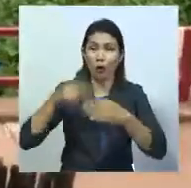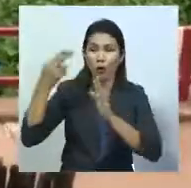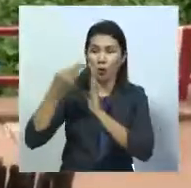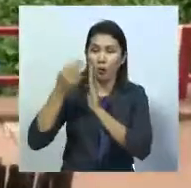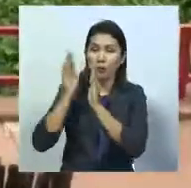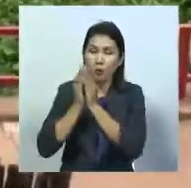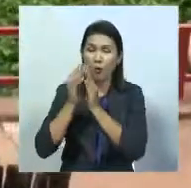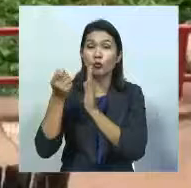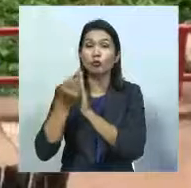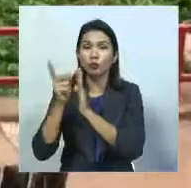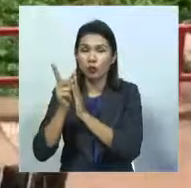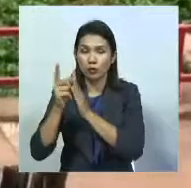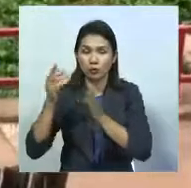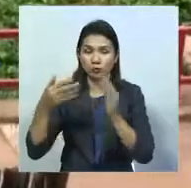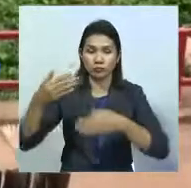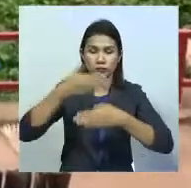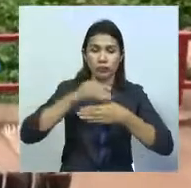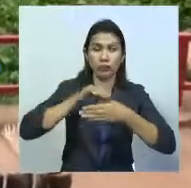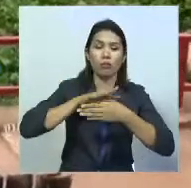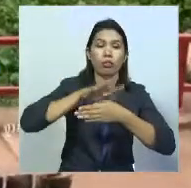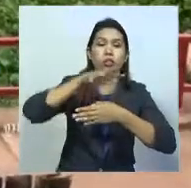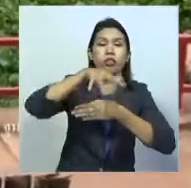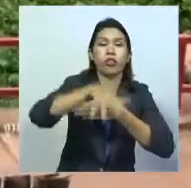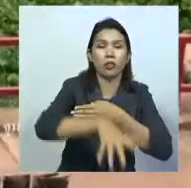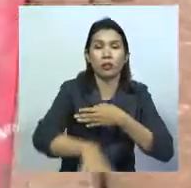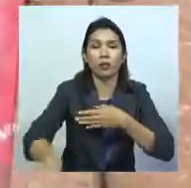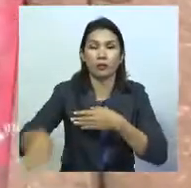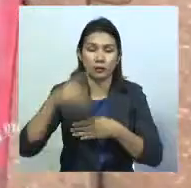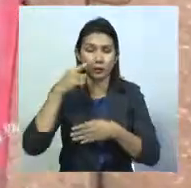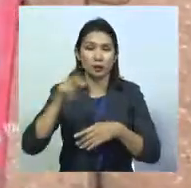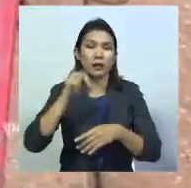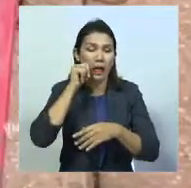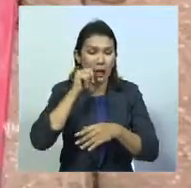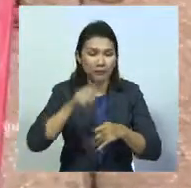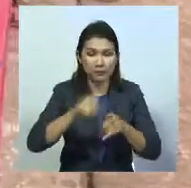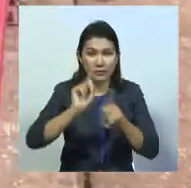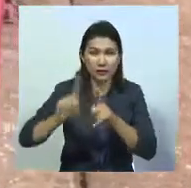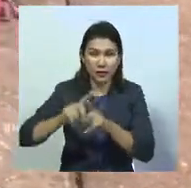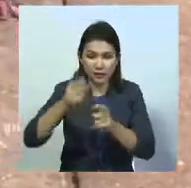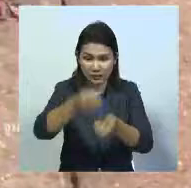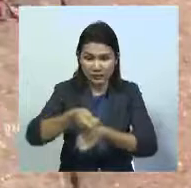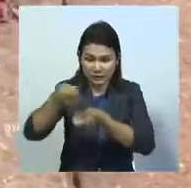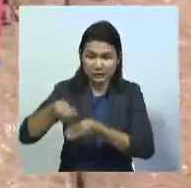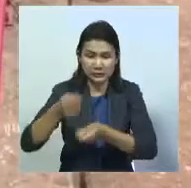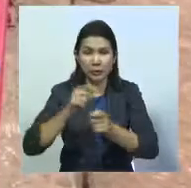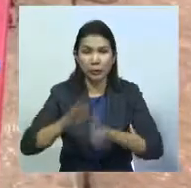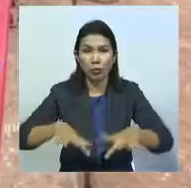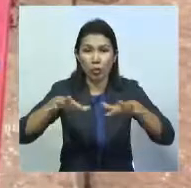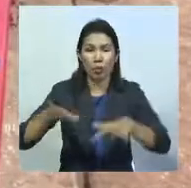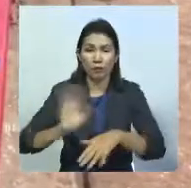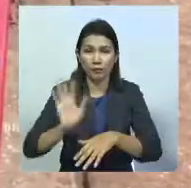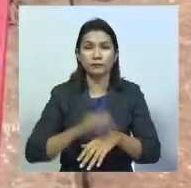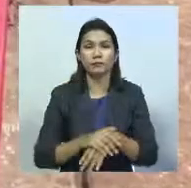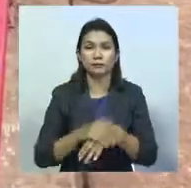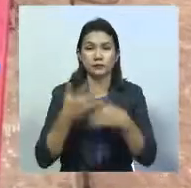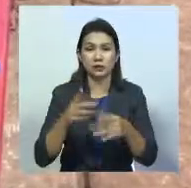ำภูจังหวัดอุดรธานีไม่เอ่อเข้าไปท่วมพื้นที่การเกษตรและเกษตรกรในพื้นที่อำเภอท่าบ่อและอำเภอศรีเชียงใหม่